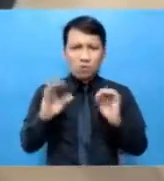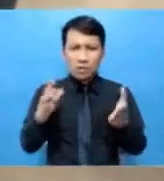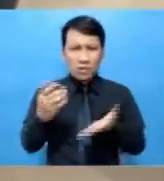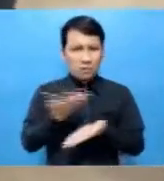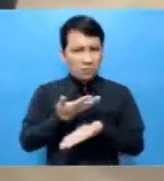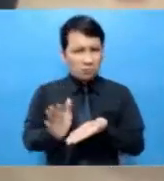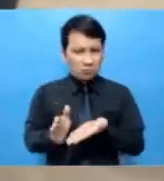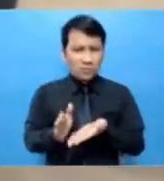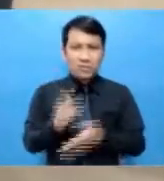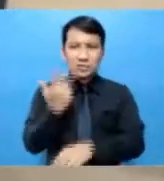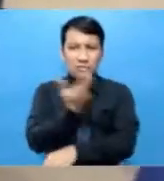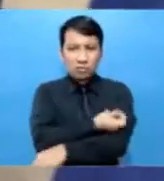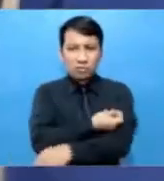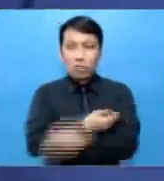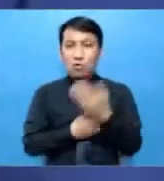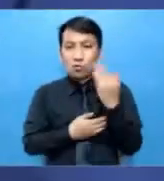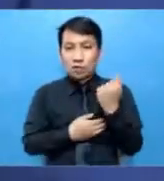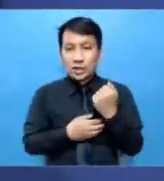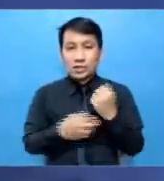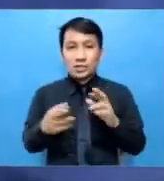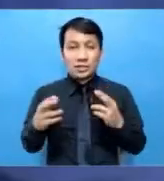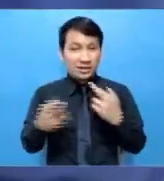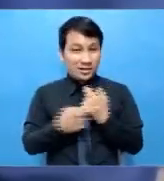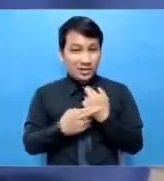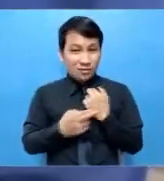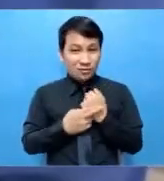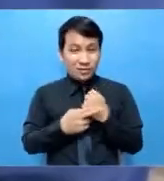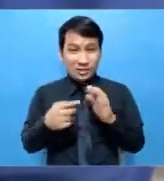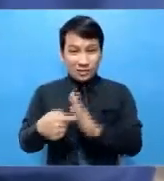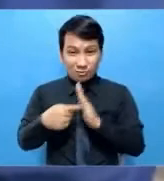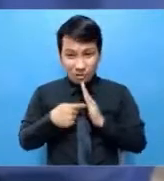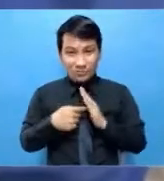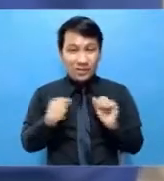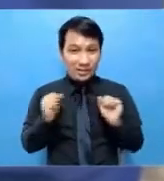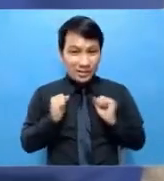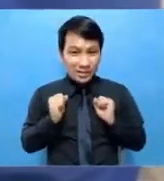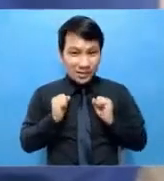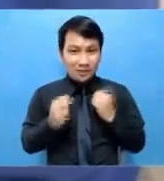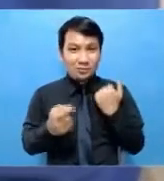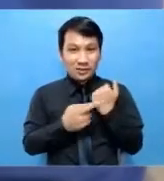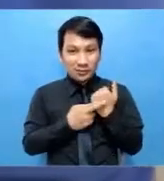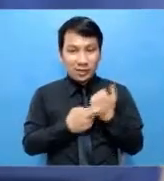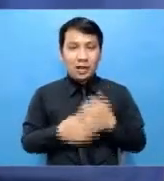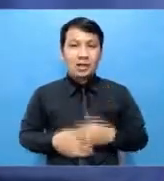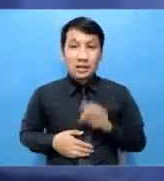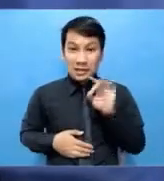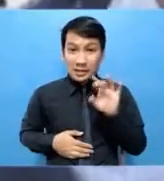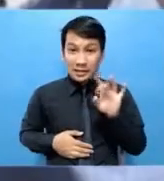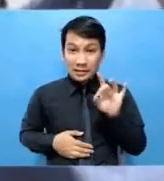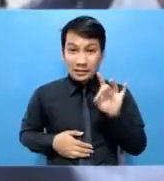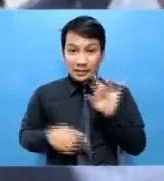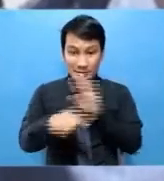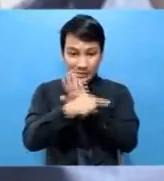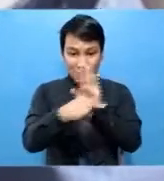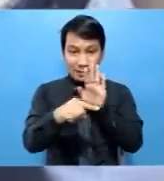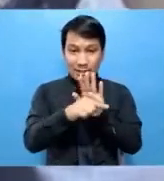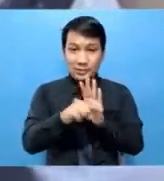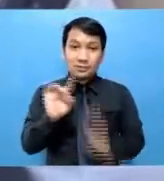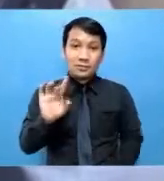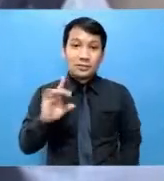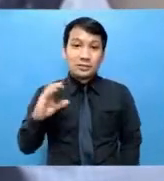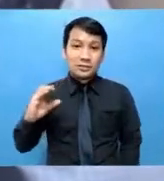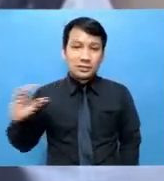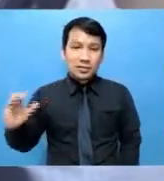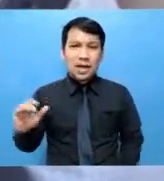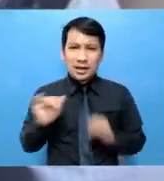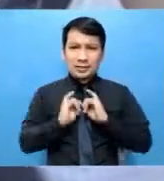bakuna dahil sa storage requirement. Na as much as possible, kahit na sinabi ko, ginto ang bakuna nito. So